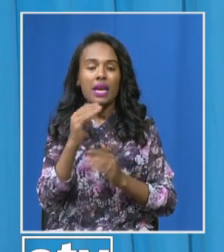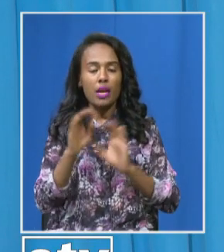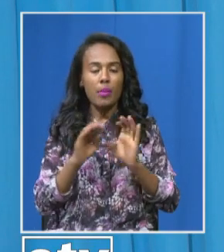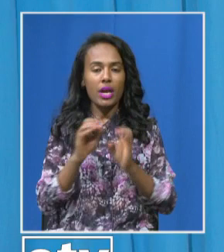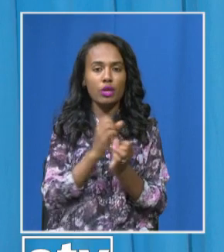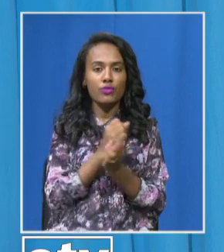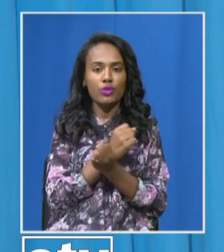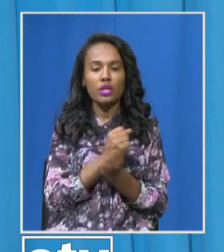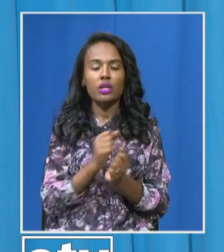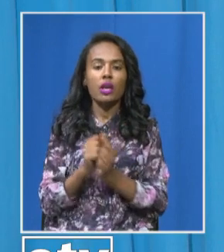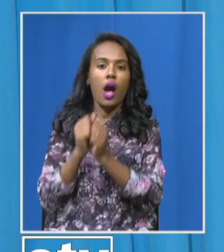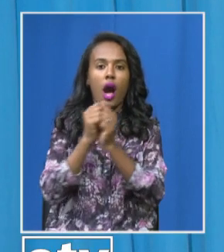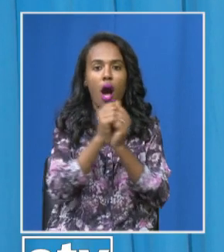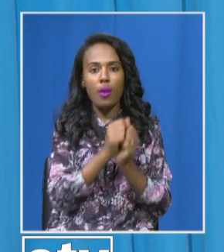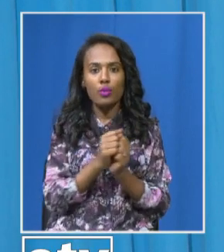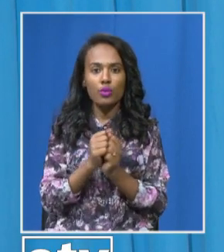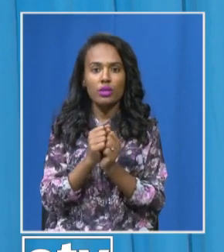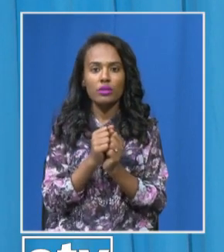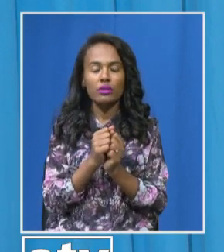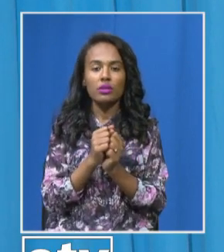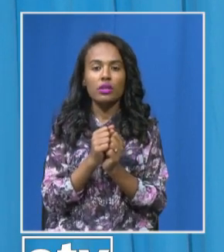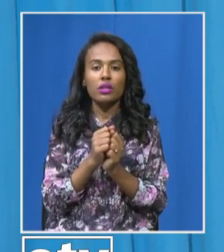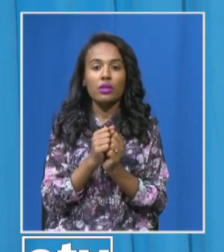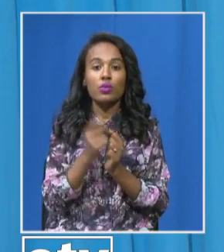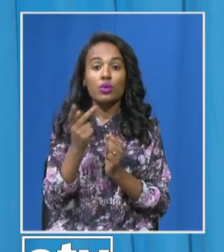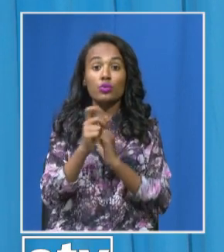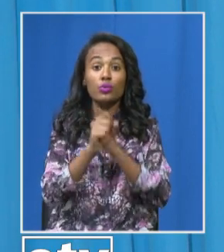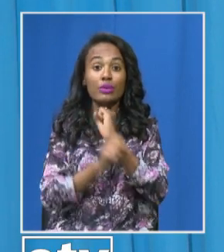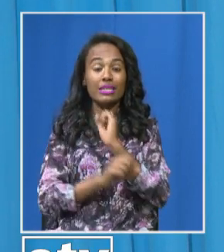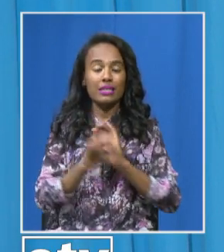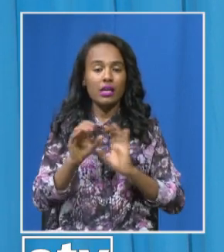ፍቅርንና አብሮነትን ነው እንዲያጎለብቱ ይፈልጋቸው።